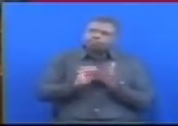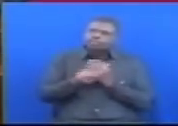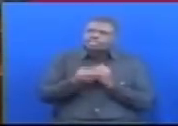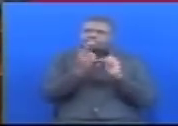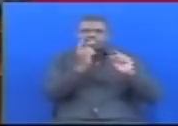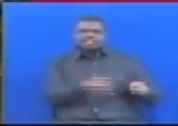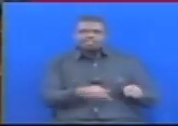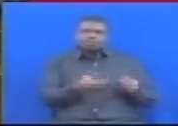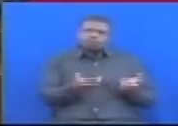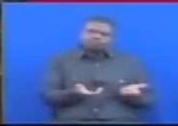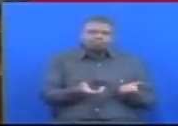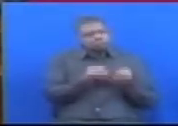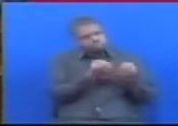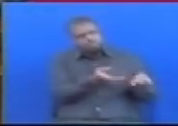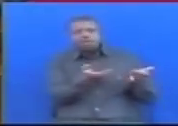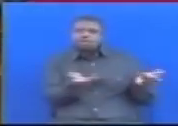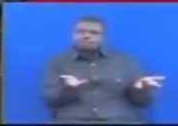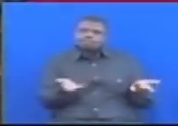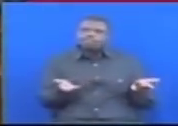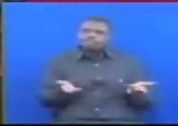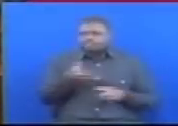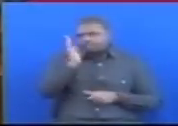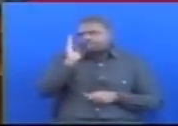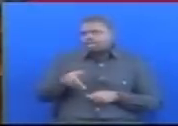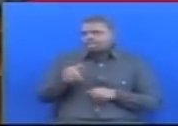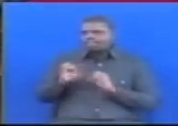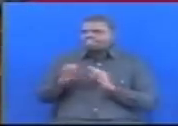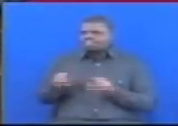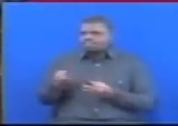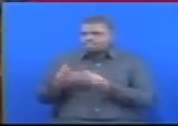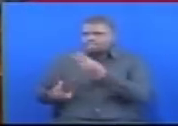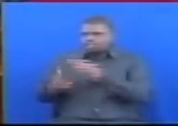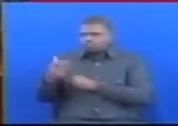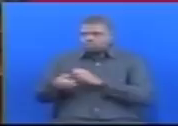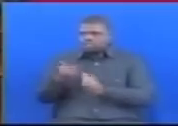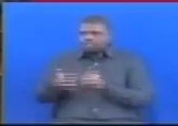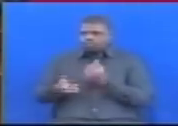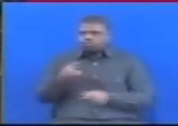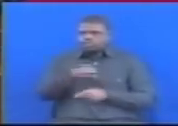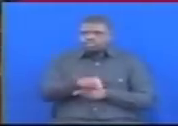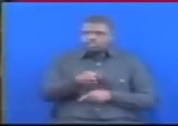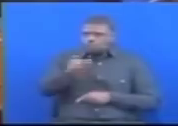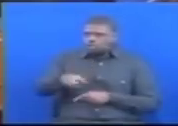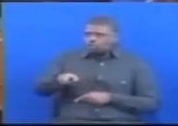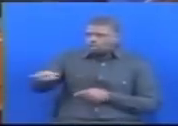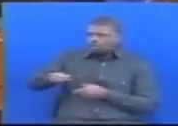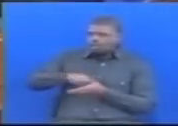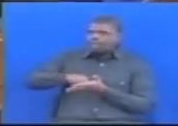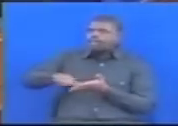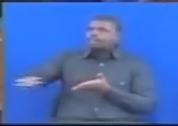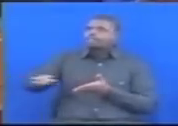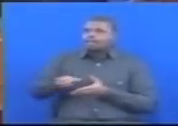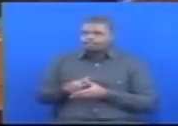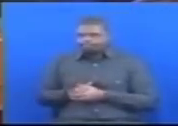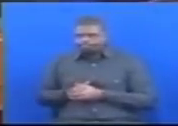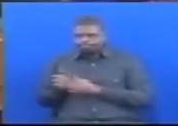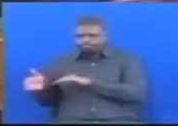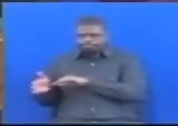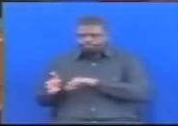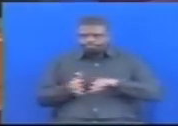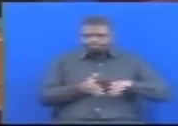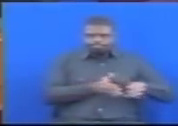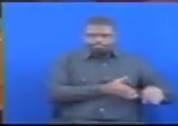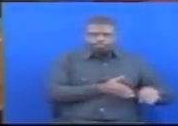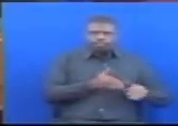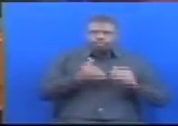na nini mikakati ya serikali katika kukabiliana na changamoto hizo ili hatimaye wananchi hawa waweze kupata fidia na mastahiki. Bado tuko wizara hiyo hiyo, waheshimiwa